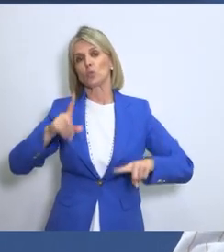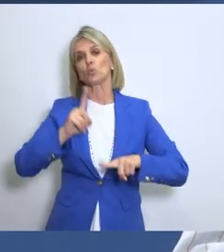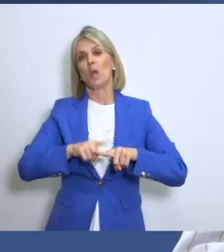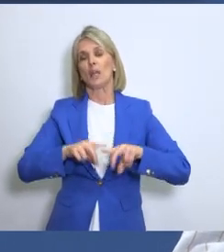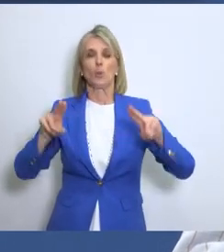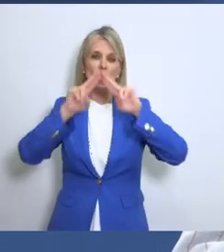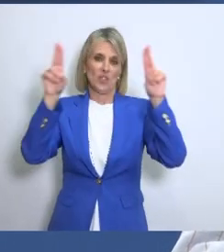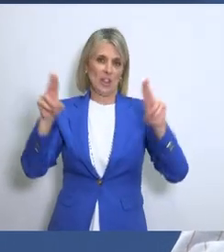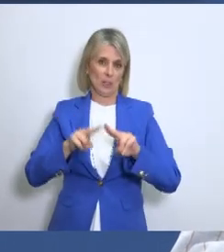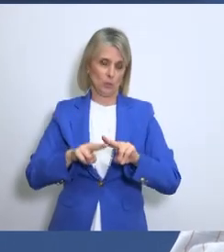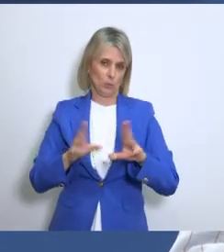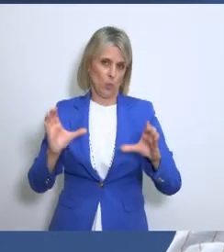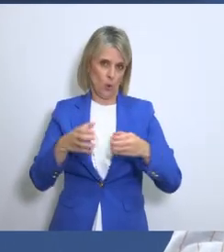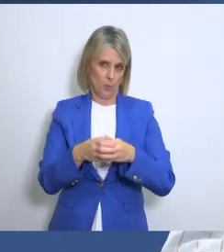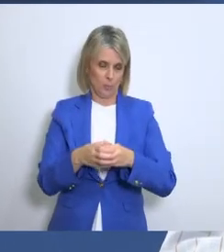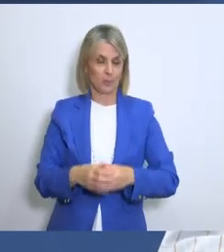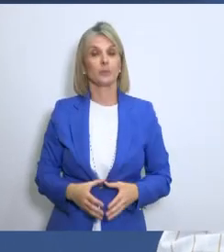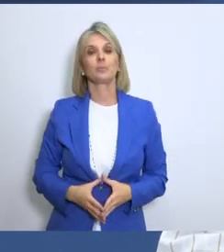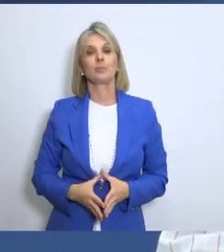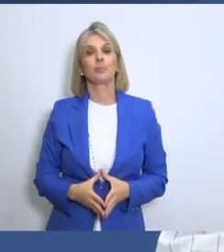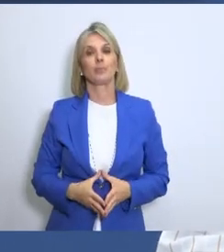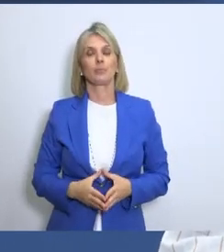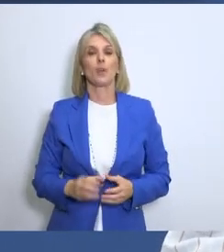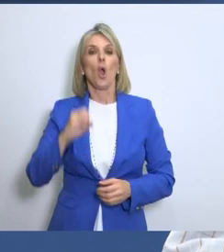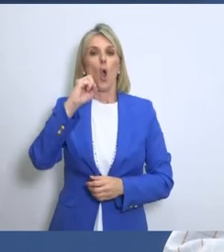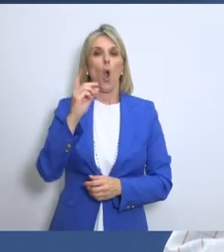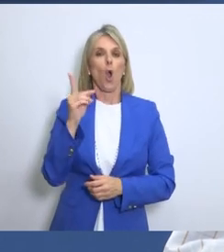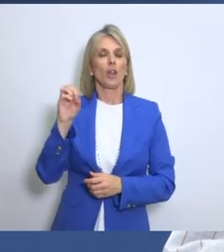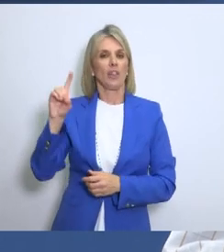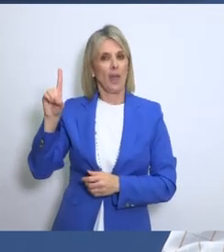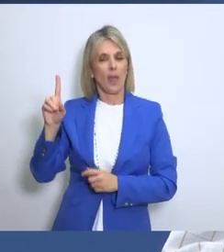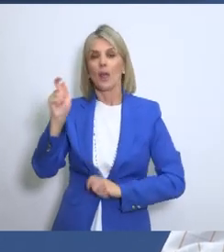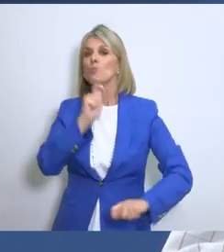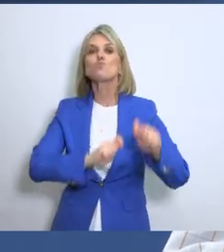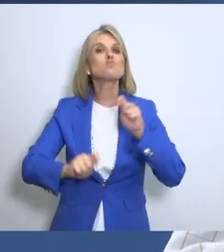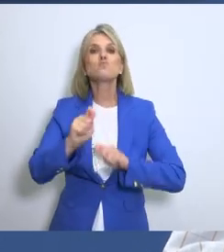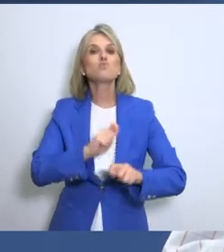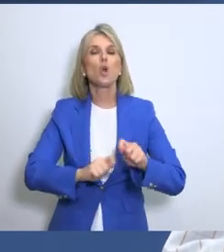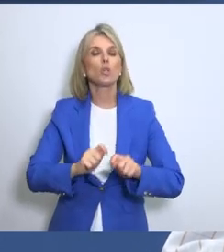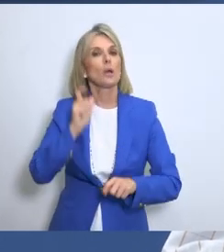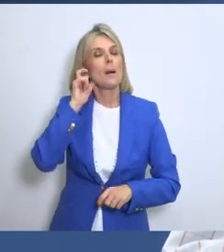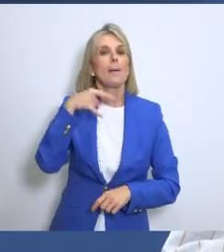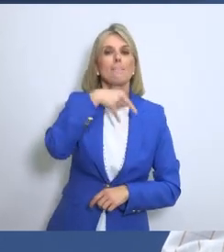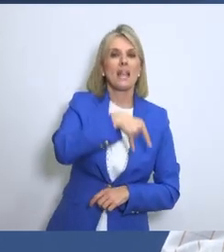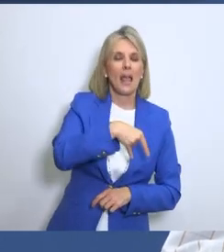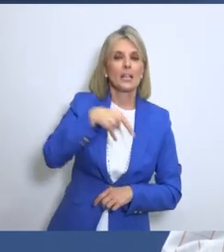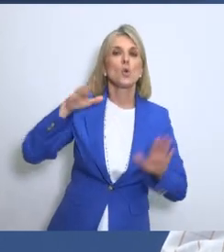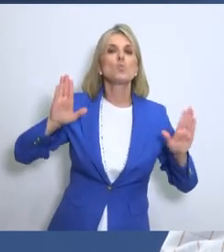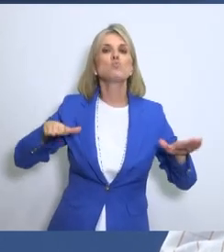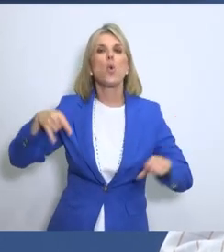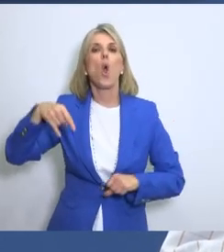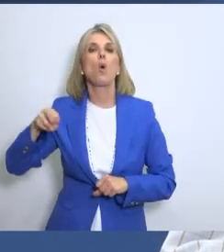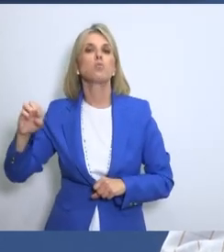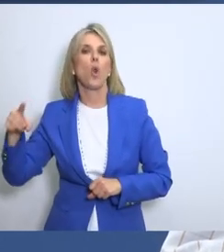κινήματος. Η ΟΚΔΕ ιδρύθηκε από τον Παντελή Πουλιόπουλο